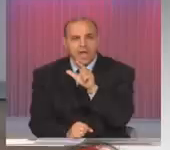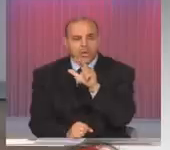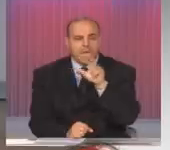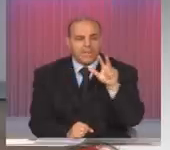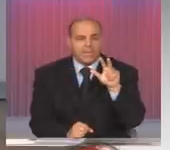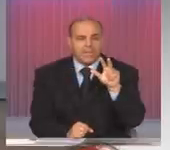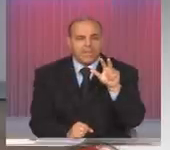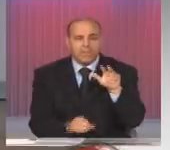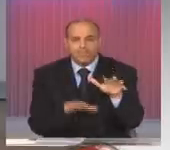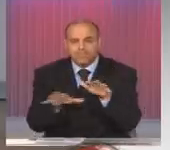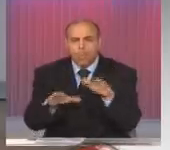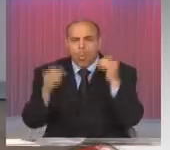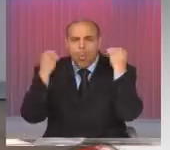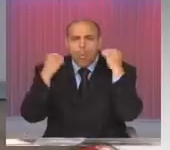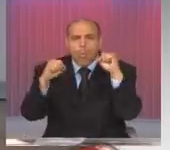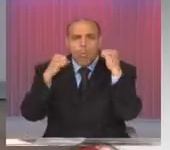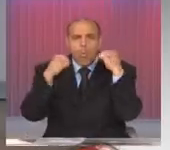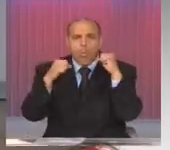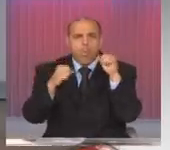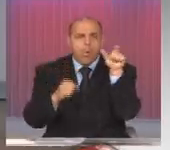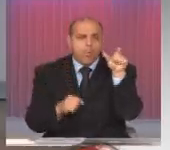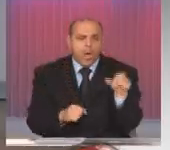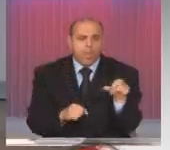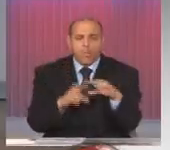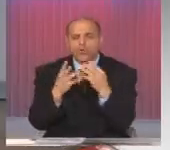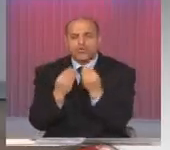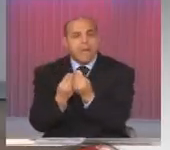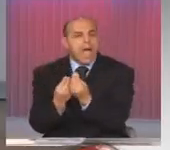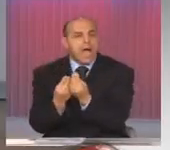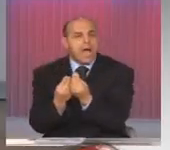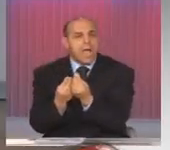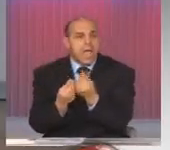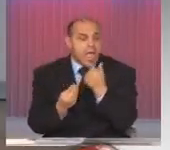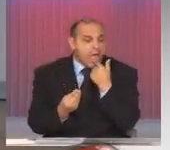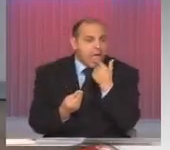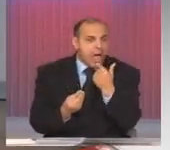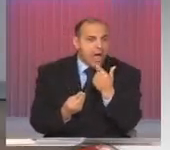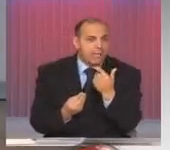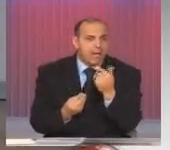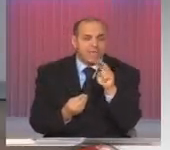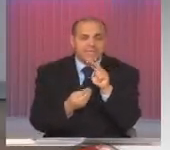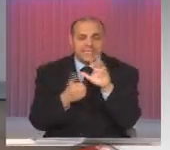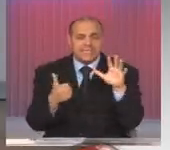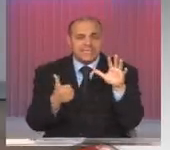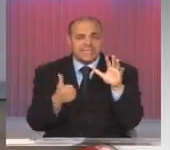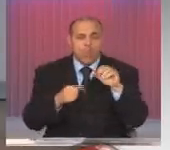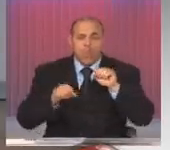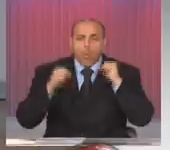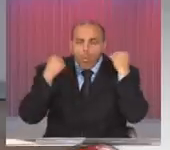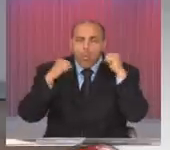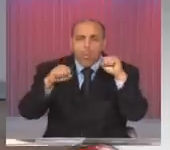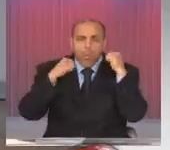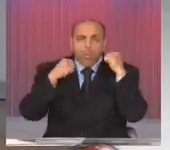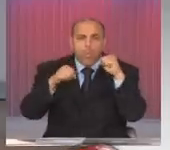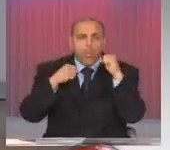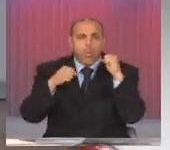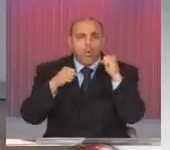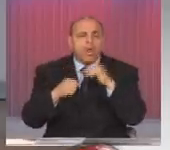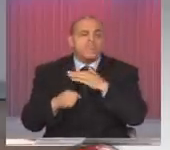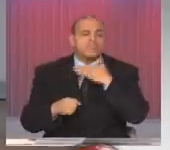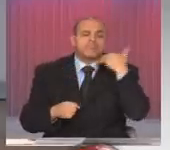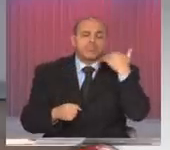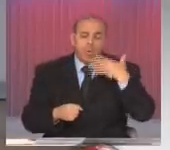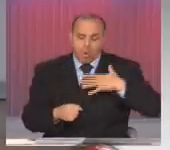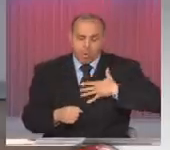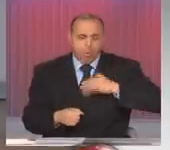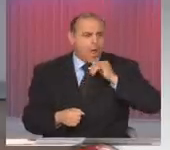133 تحركا احتجاجيا فرديا وجماعيا، كان ضمنها 26 تحركا احتجاجيا عبر الانتحار أو